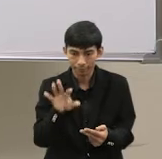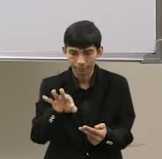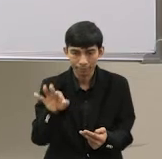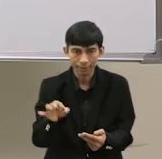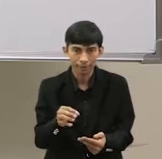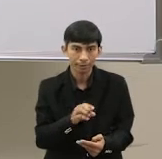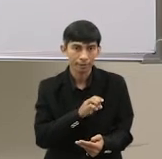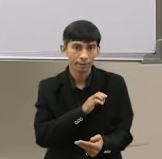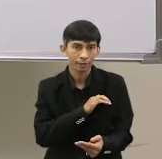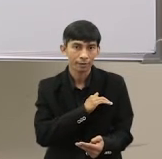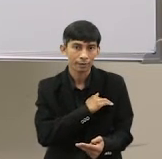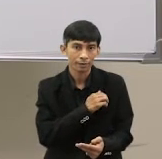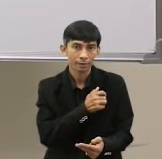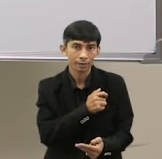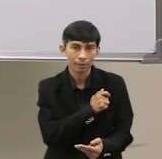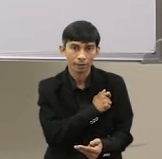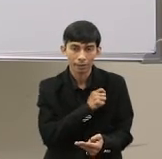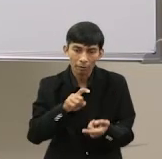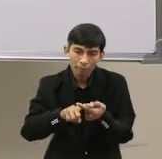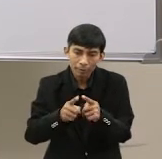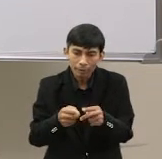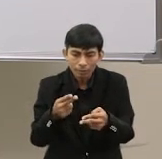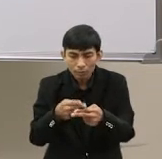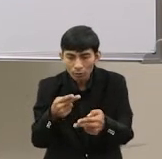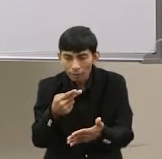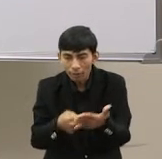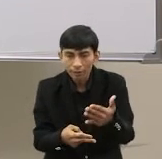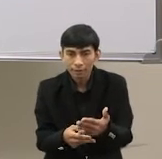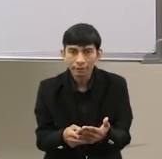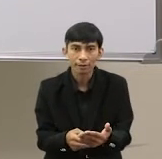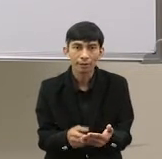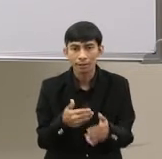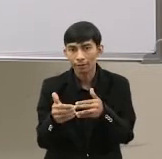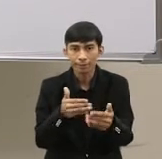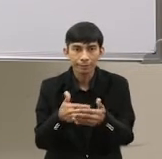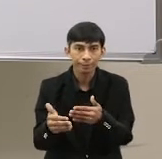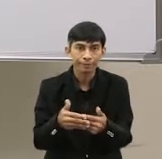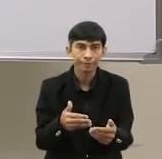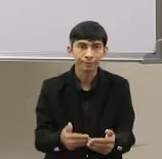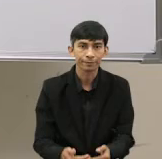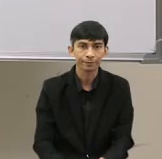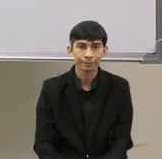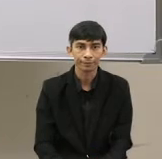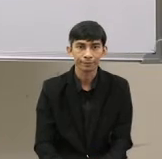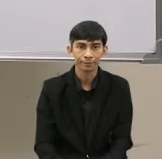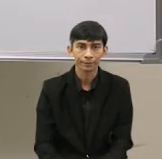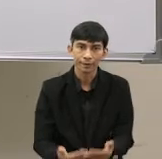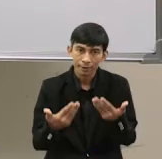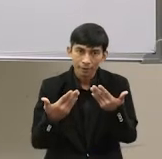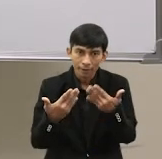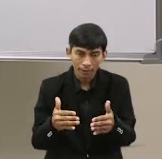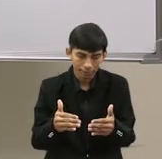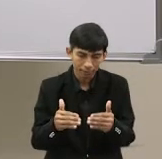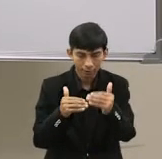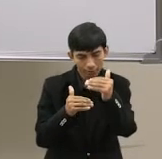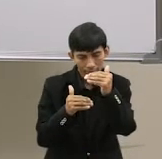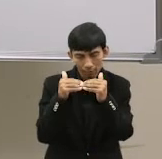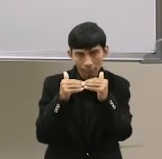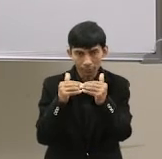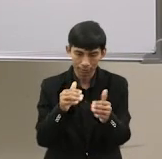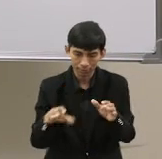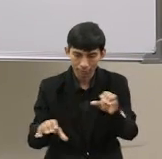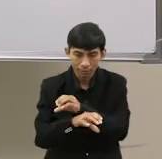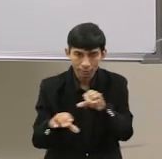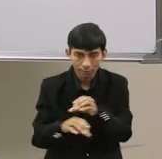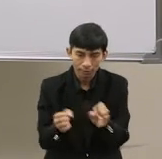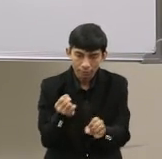giờ phụ ấy rồi giờ phụ mẹ giống chú ấy đặt nè na có bàn đài nè chà hai cấm nó tới cam phiệp hong